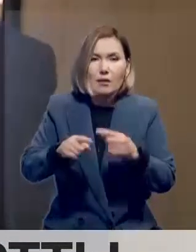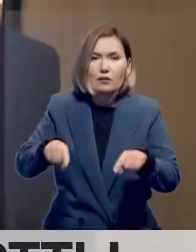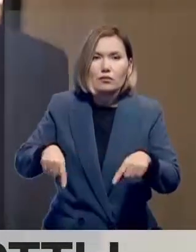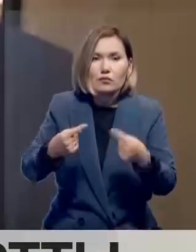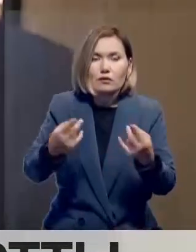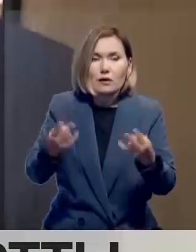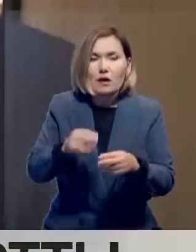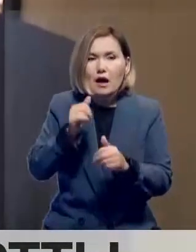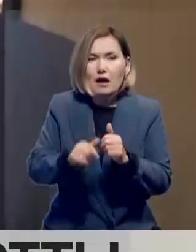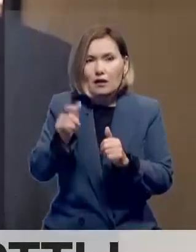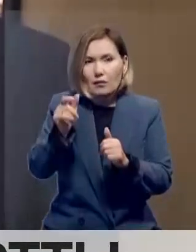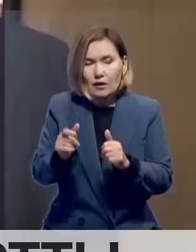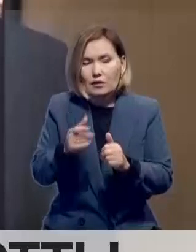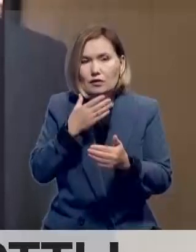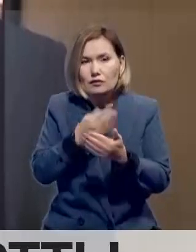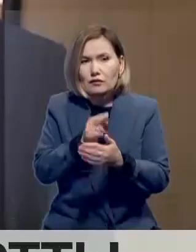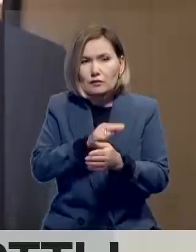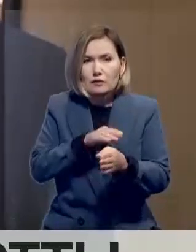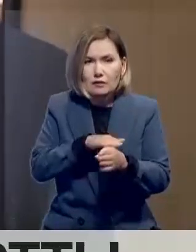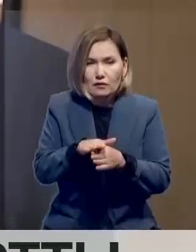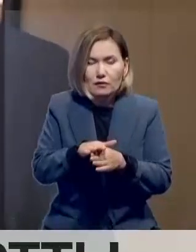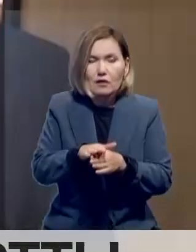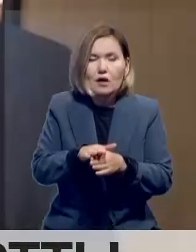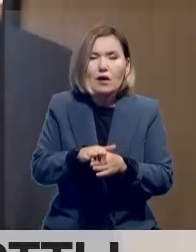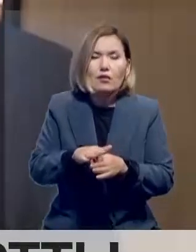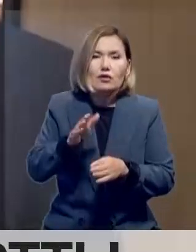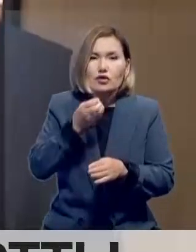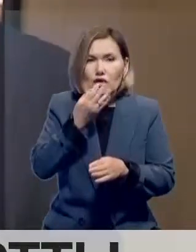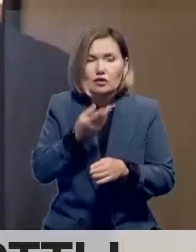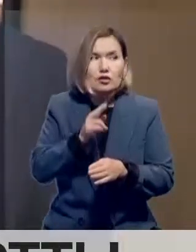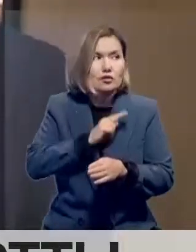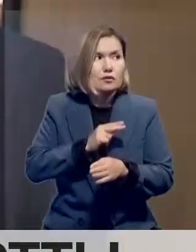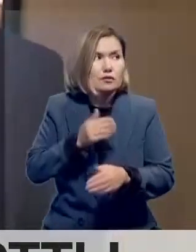әр адам өзінің рөлінде болатын болса, сізде керемет бұл жұмыс жүреді деп ойлаймын да.